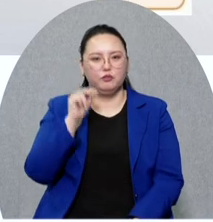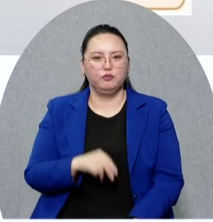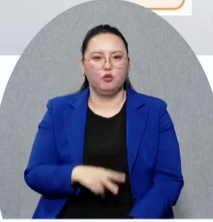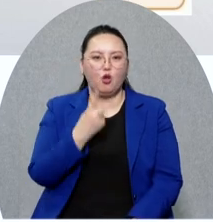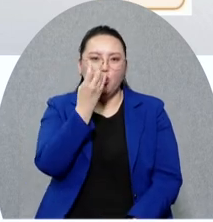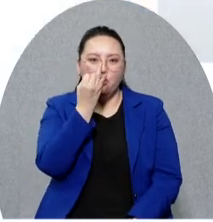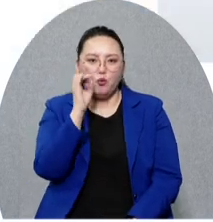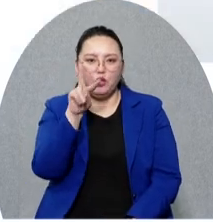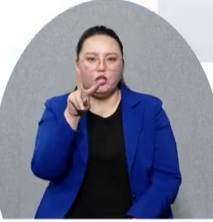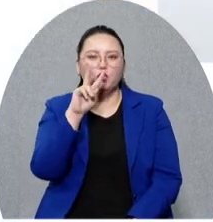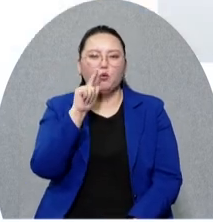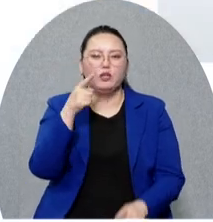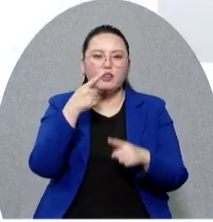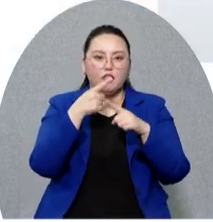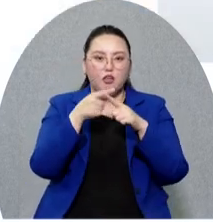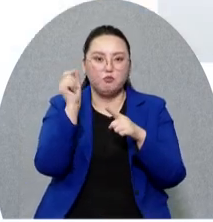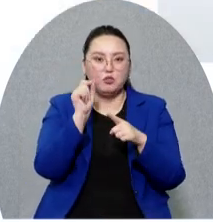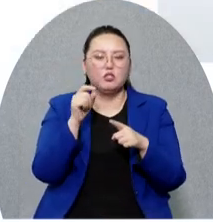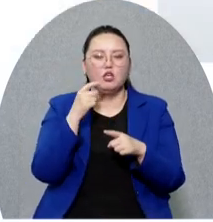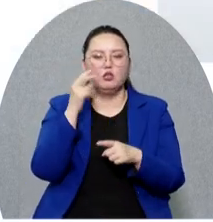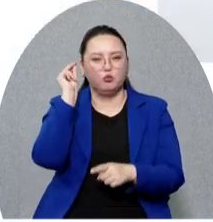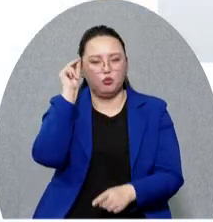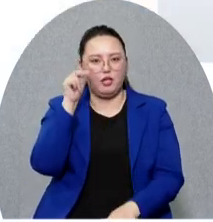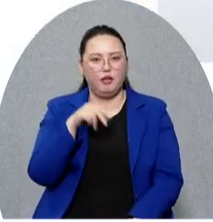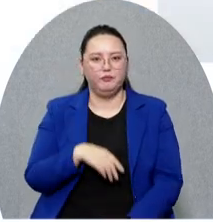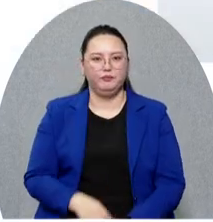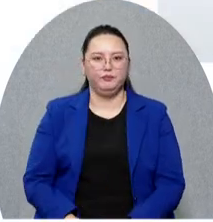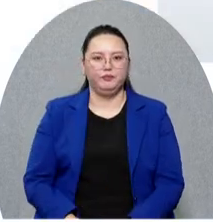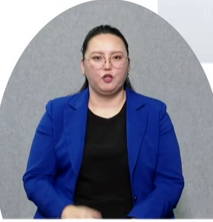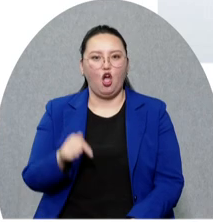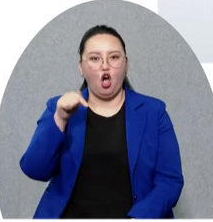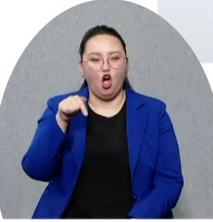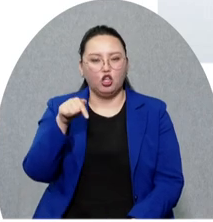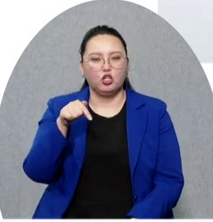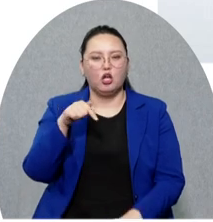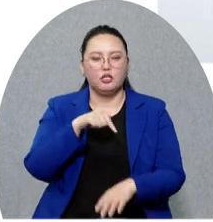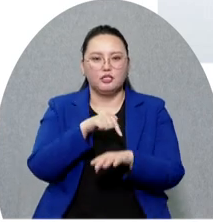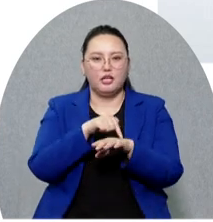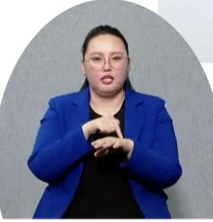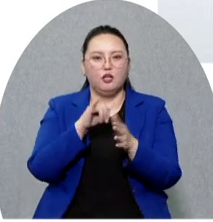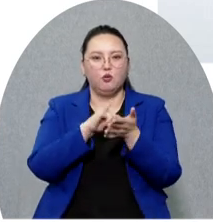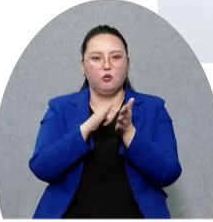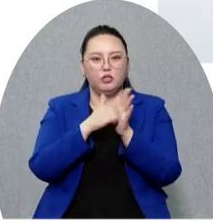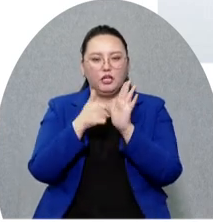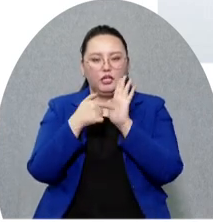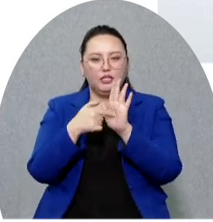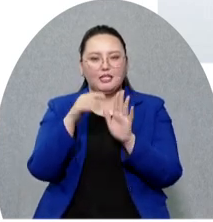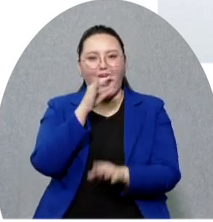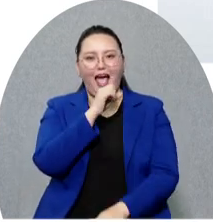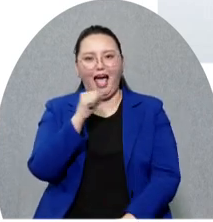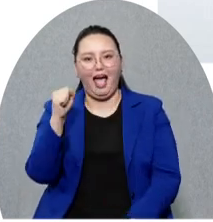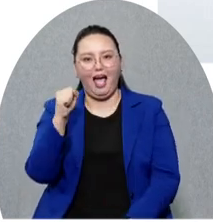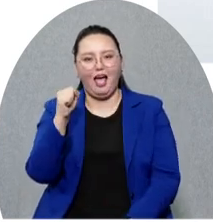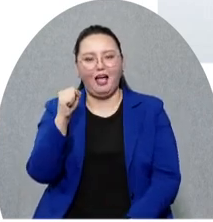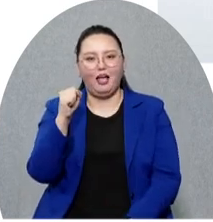бичгийг сурна. За хамгийн түрүүнд А. Одоо цагийн утгатай А. А гэдэг энэ нөхцөл маань